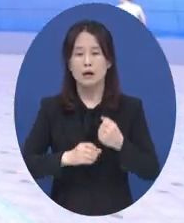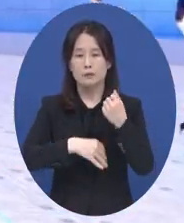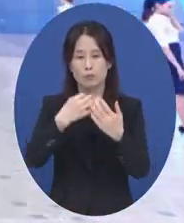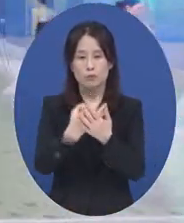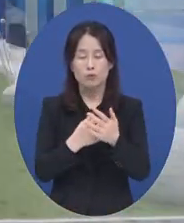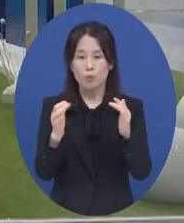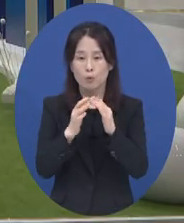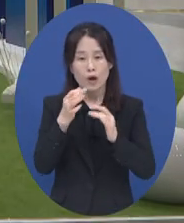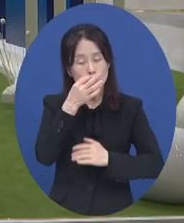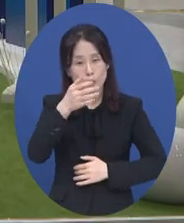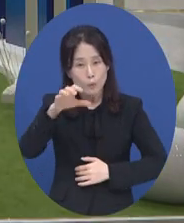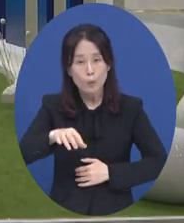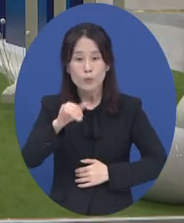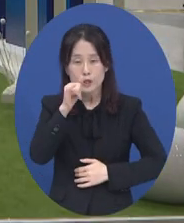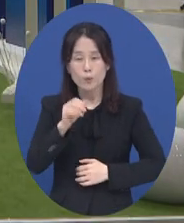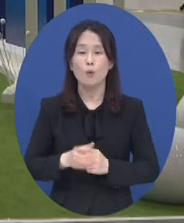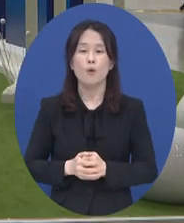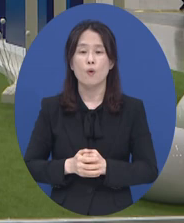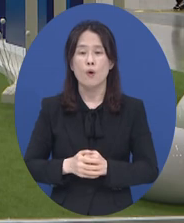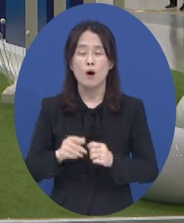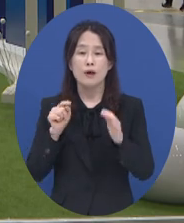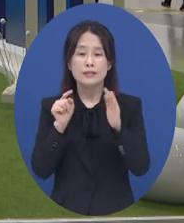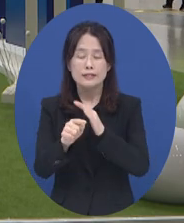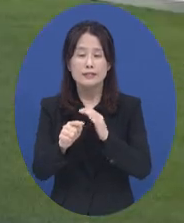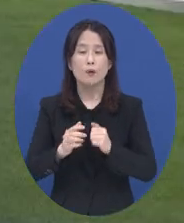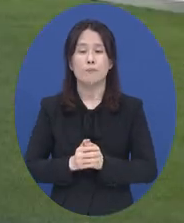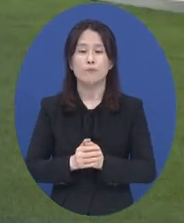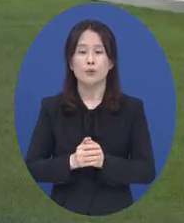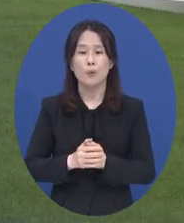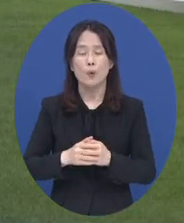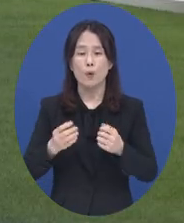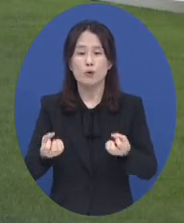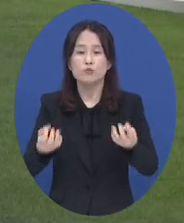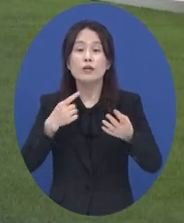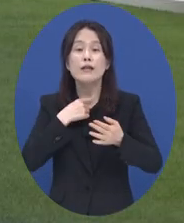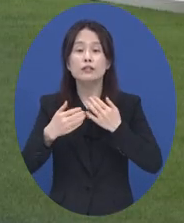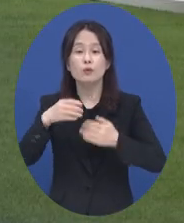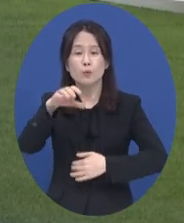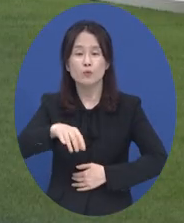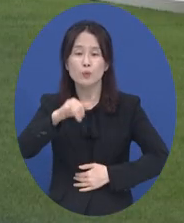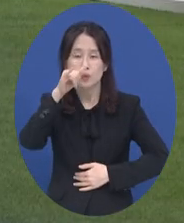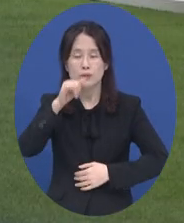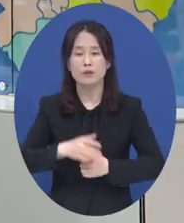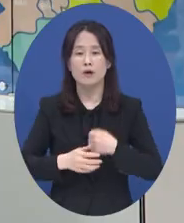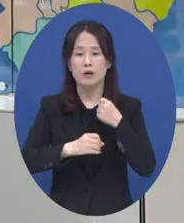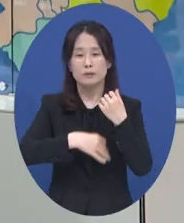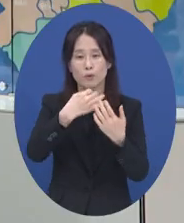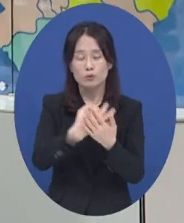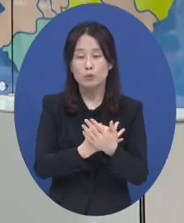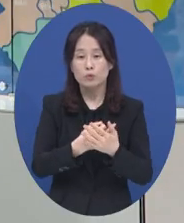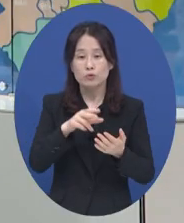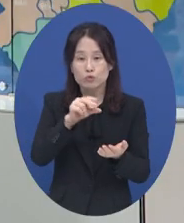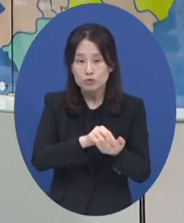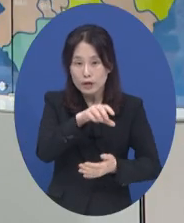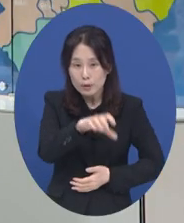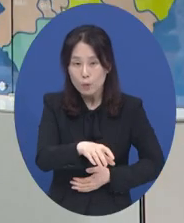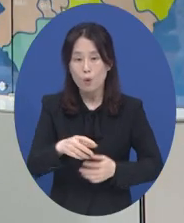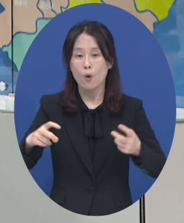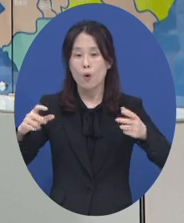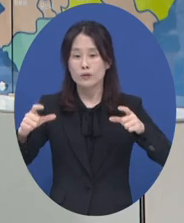전시관 에 이어 30일까지 현장 전시관과 이벤트 조또 운영되었다 기본소득 주제 건과 지역 화폐 발